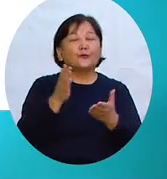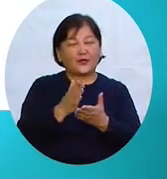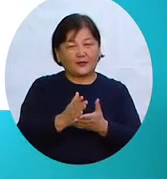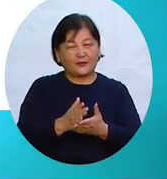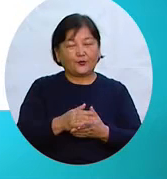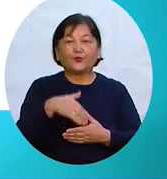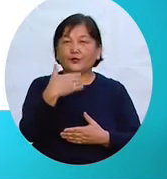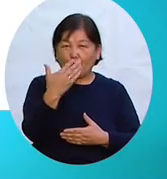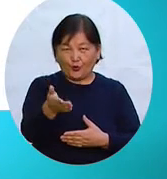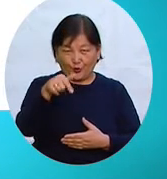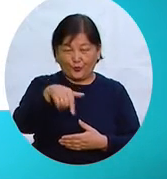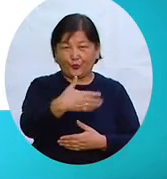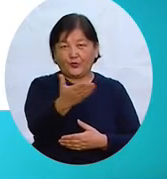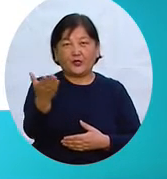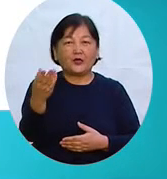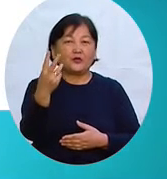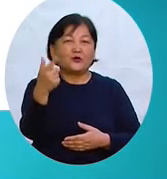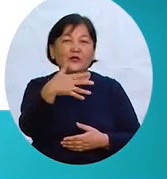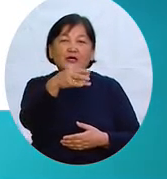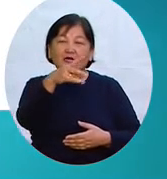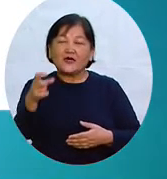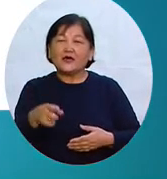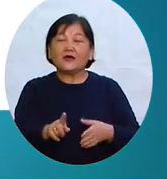Одоо бүгдөө тэгвэл шүлгийнхэн